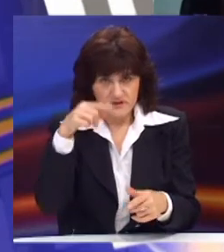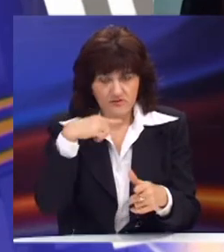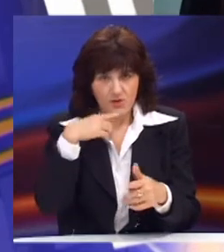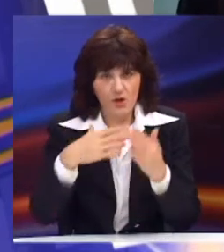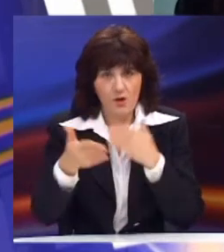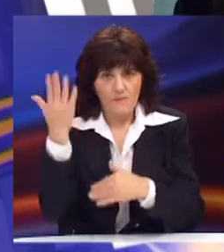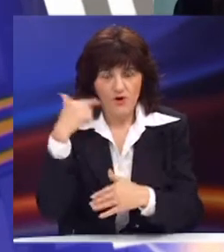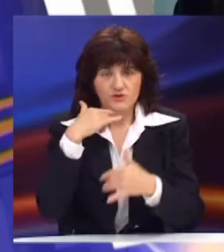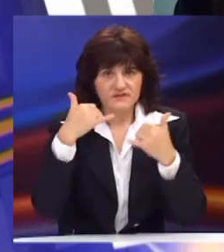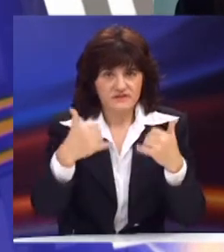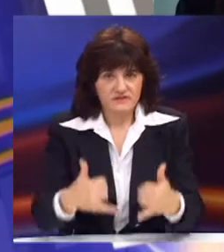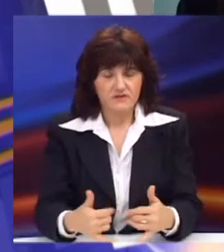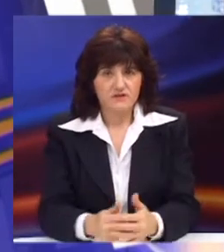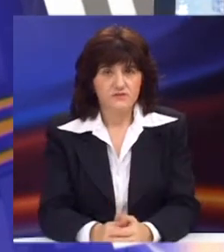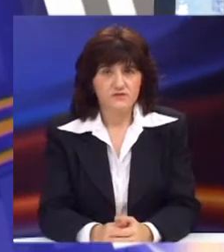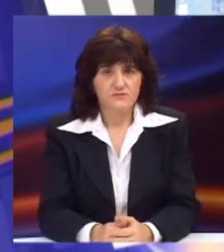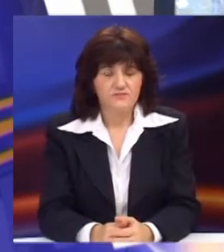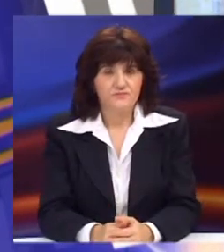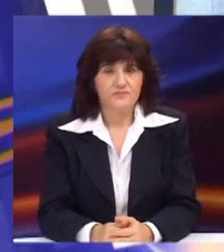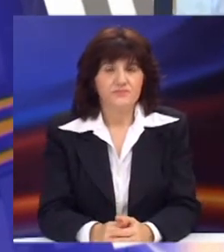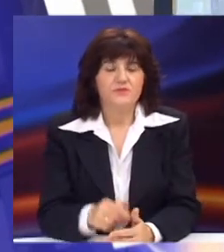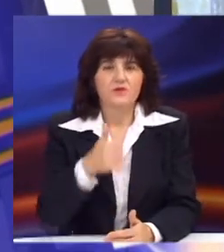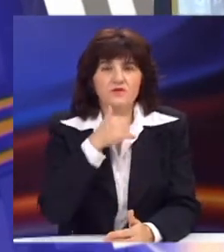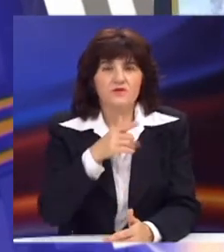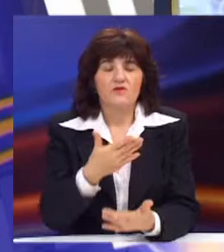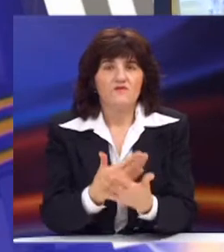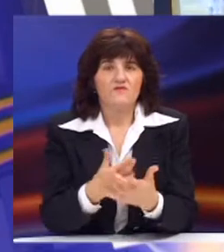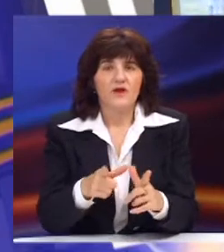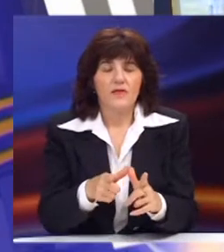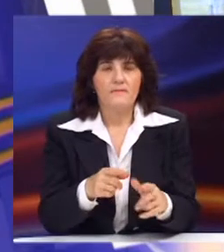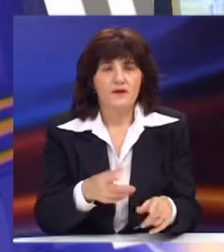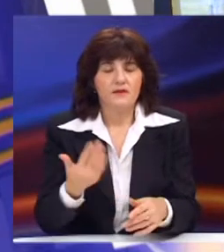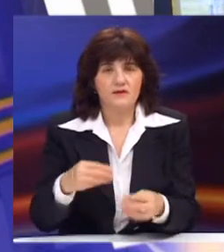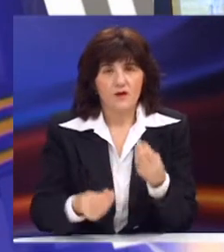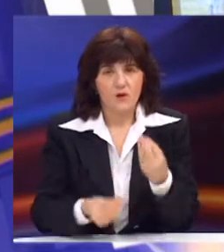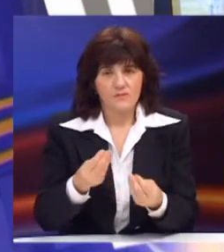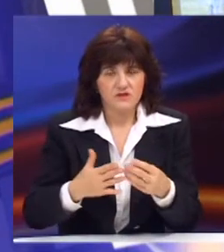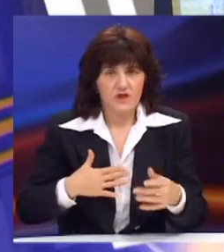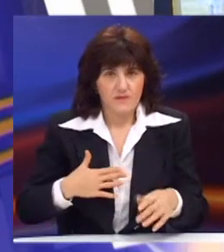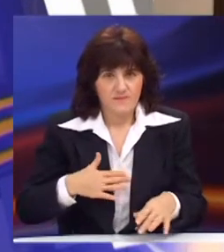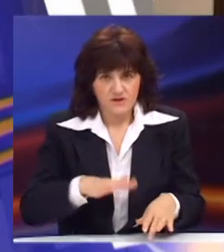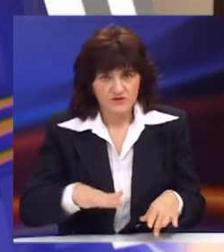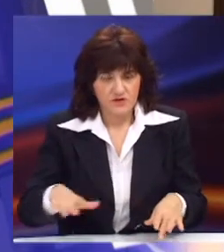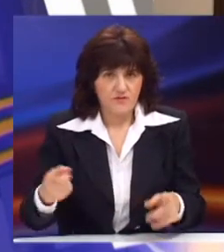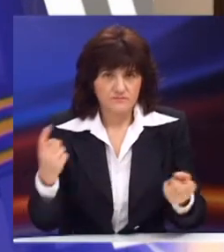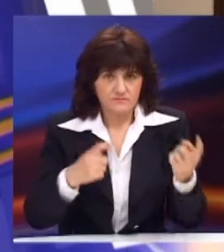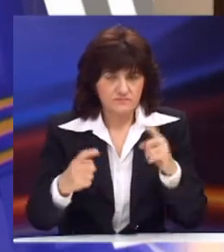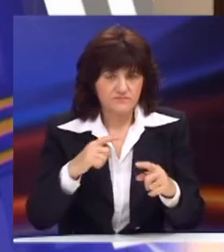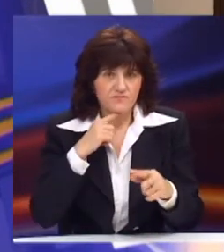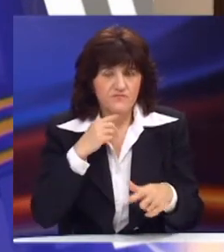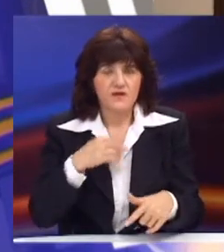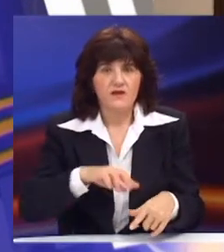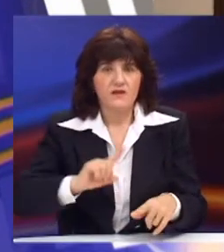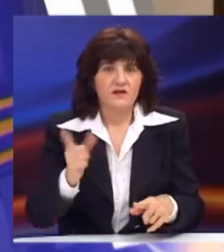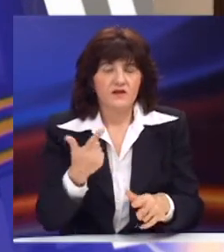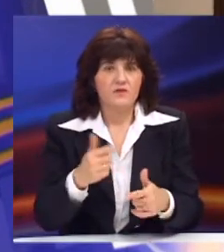bukvalno saradnju prošlosti i sadašnjosti. Za vreme trajanja izložbe organizovaće se u saradnji sa predškolskom ustanovom Naša radost radionice